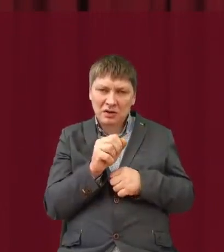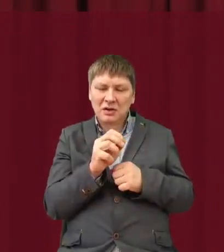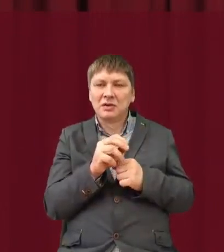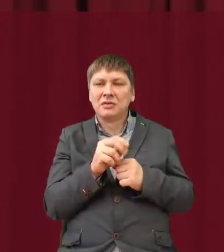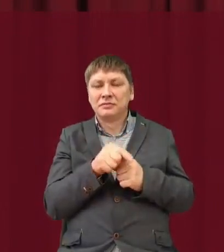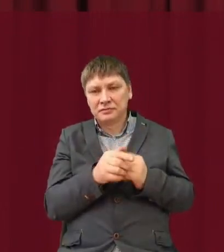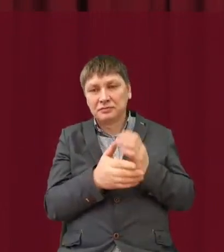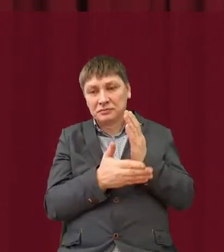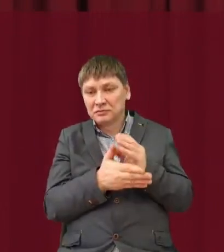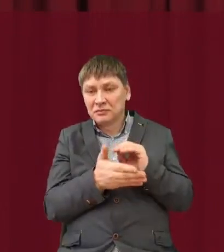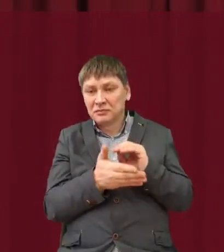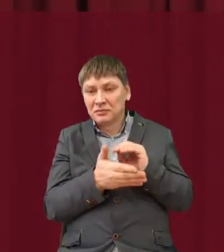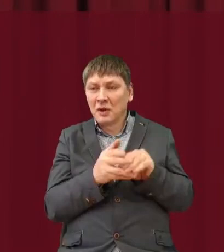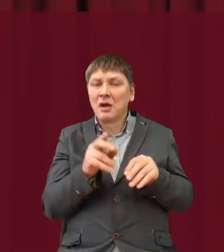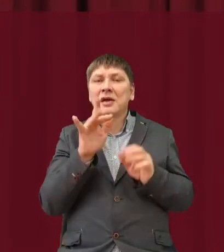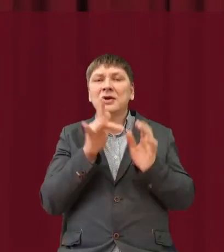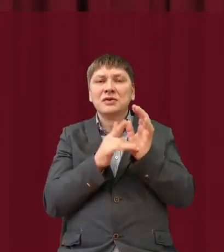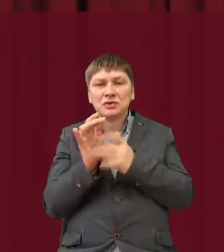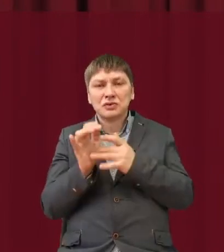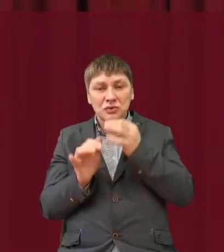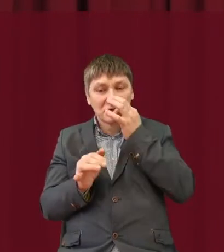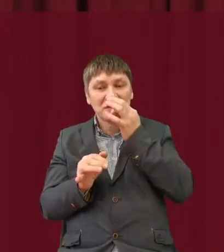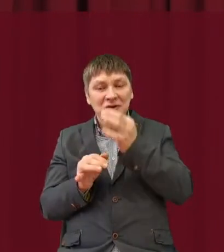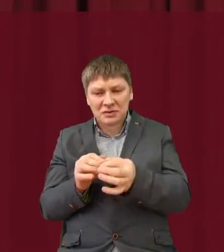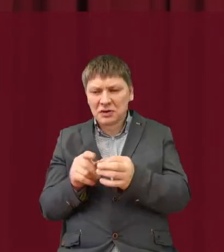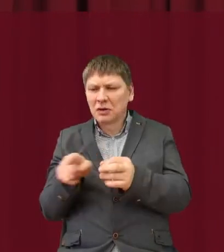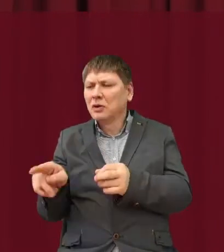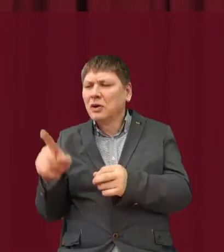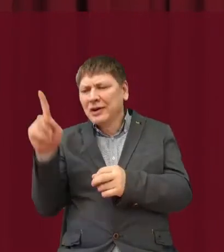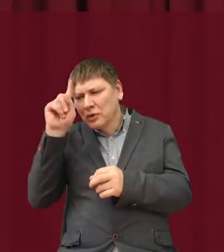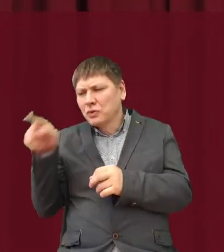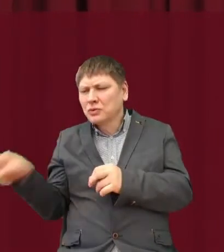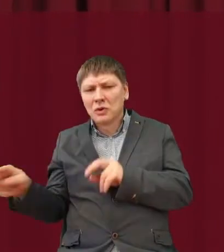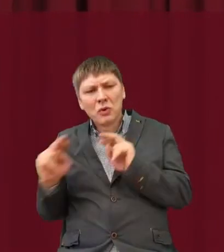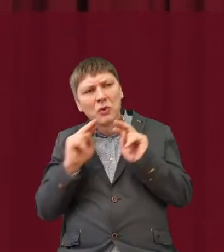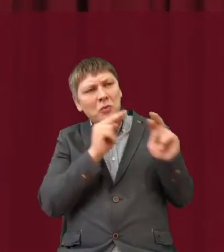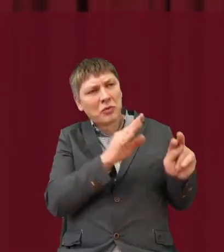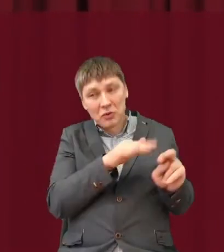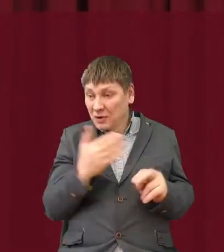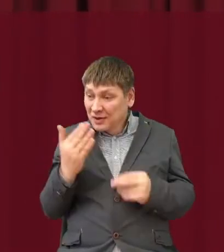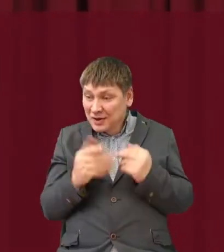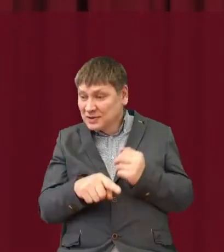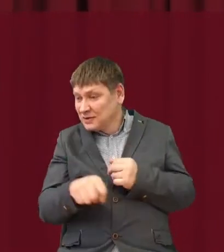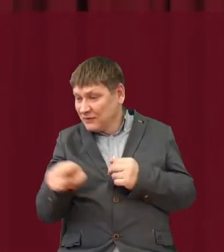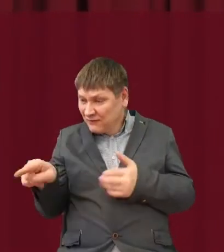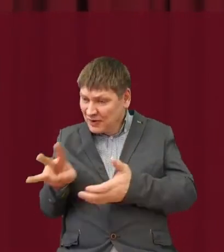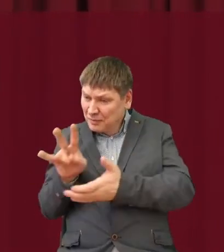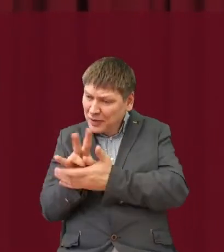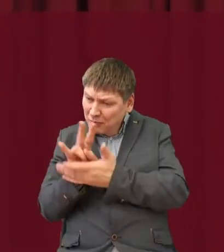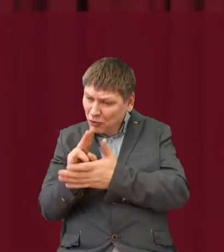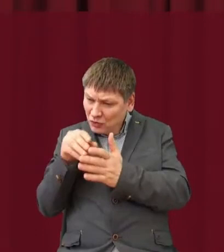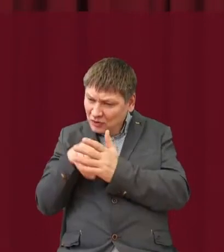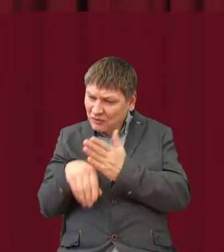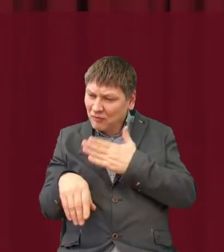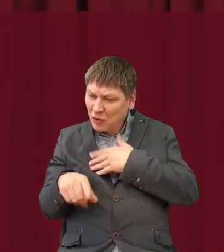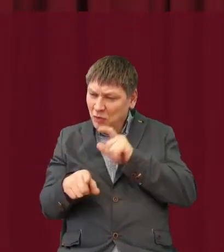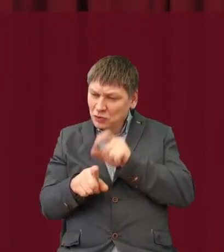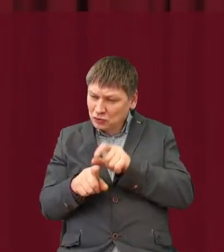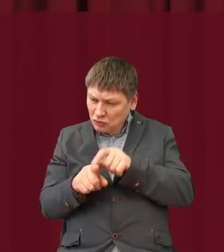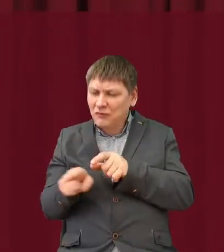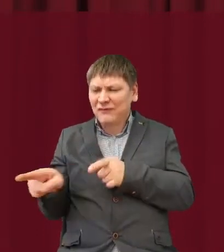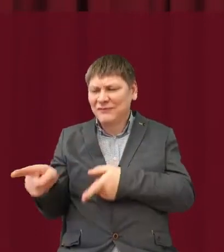стихи тогда сказал Иисус как обратившимся к нему иудеем если пребудете в слове моем